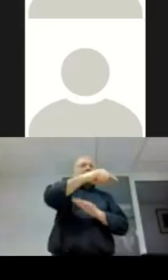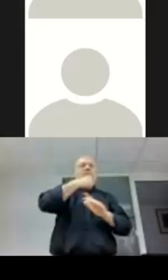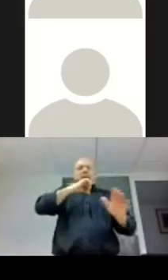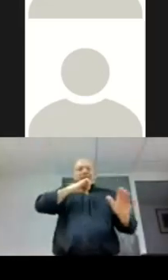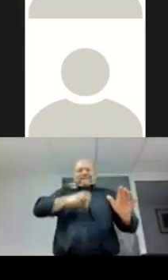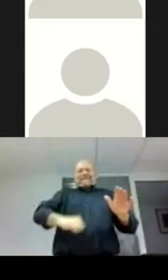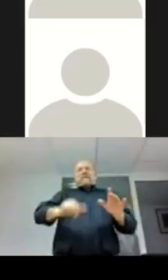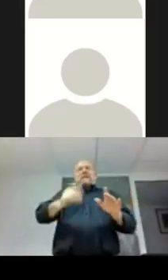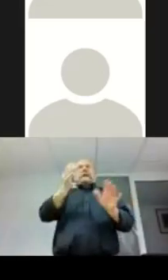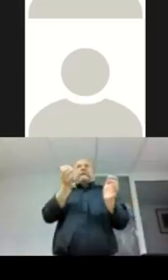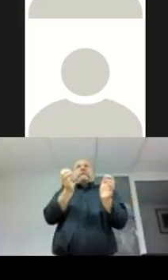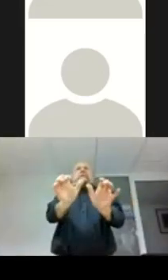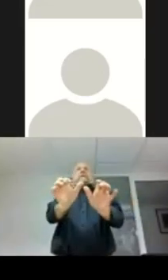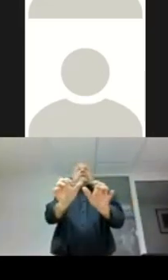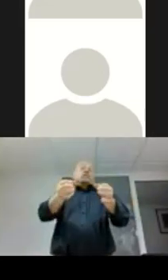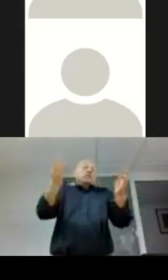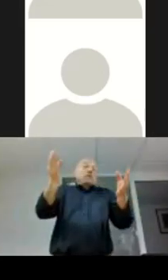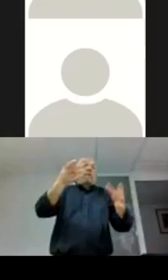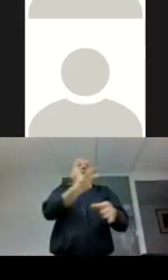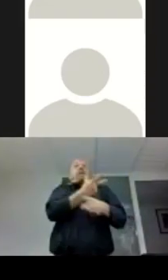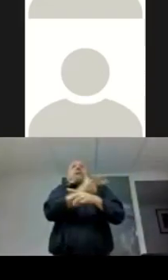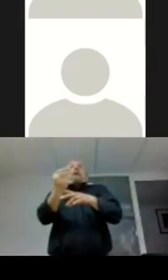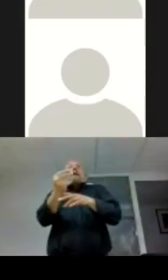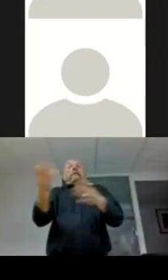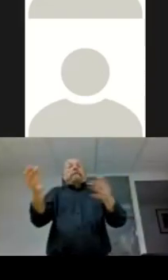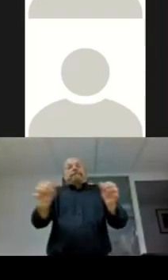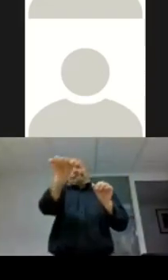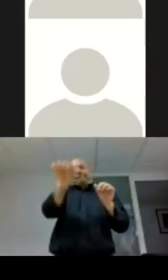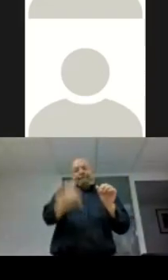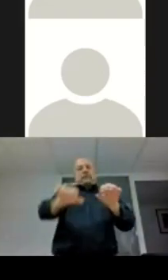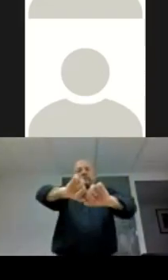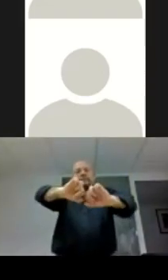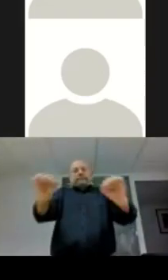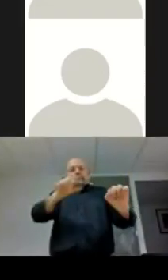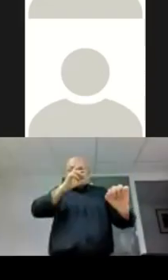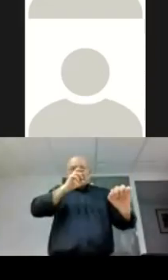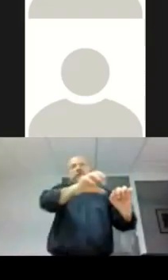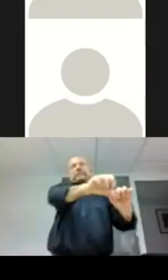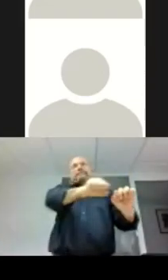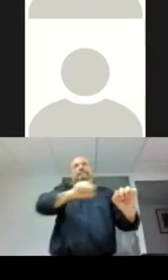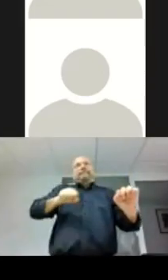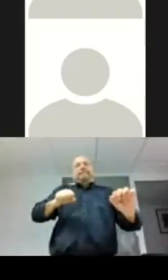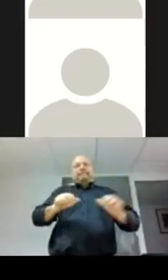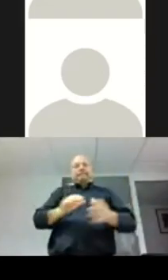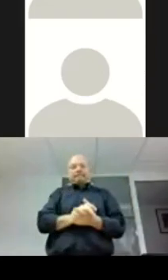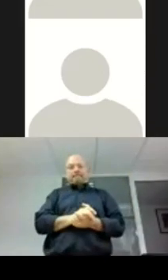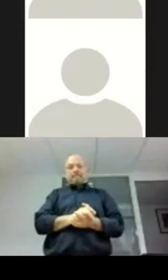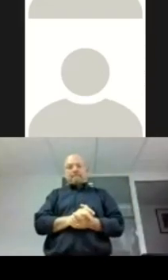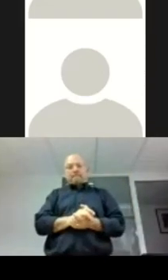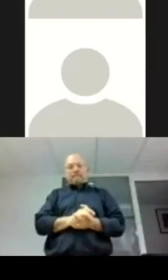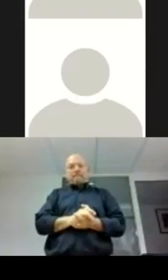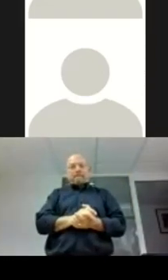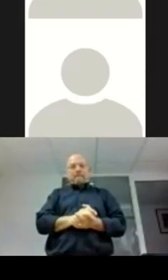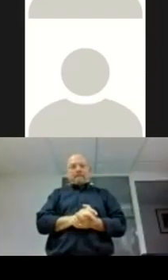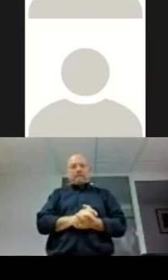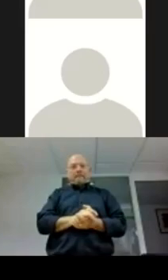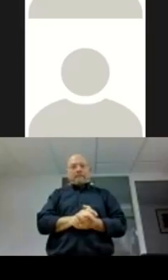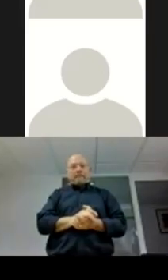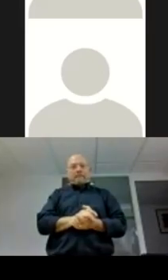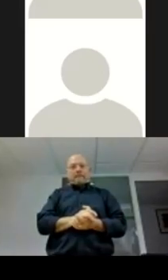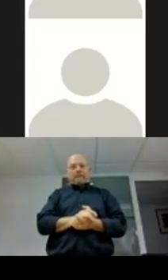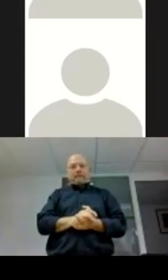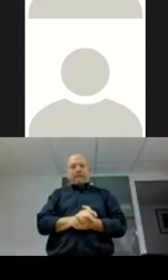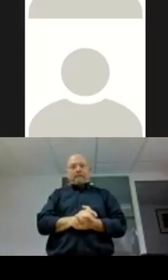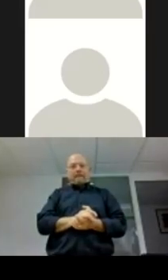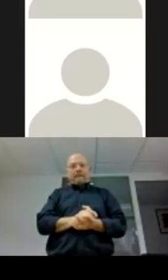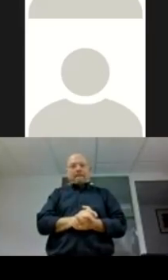ventre, à moins d'avoir des très grosses lésions qui nécessitent de prendre des précautions de manipulation. La suivante, s'il te